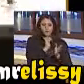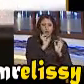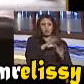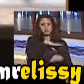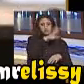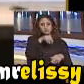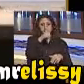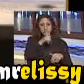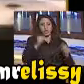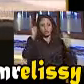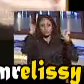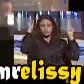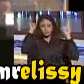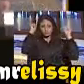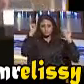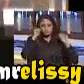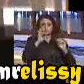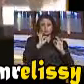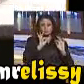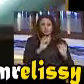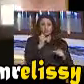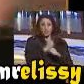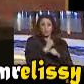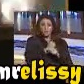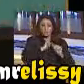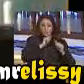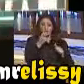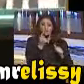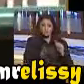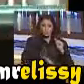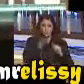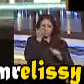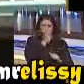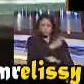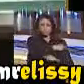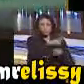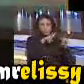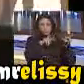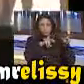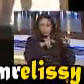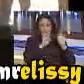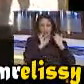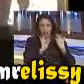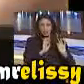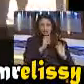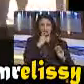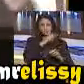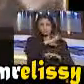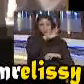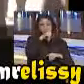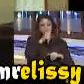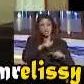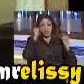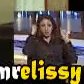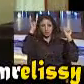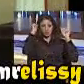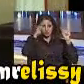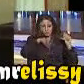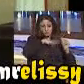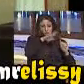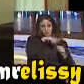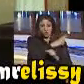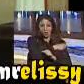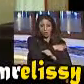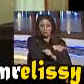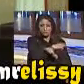فيه أمناء الشرطة بالمحافظات للعمل، وخصوصا في الشرقية التي شهدت إضرابا أمس. امبارح كان